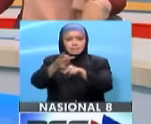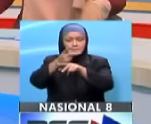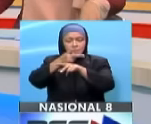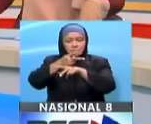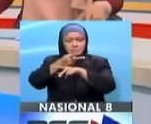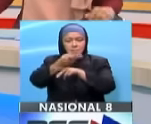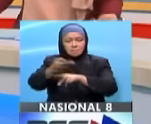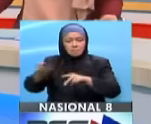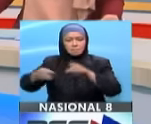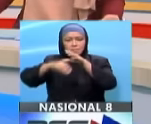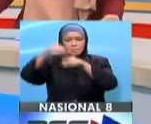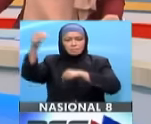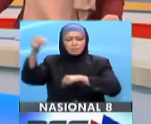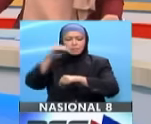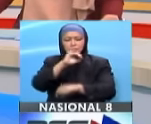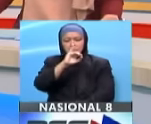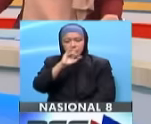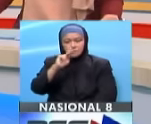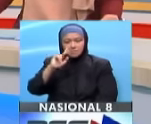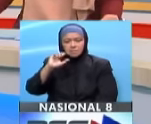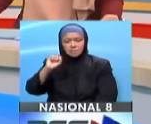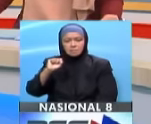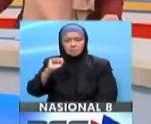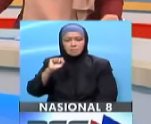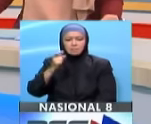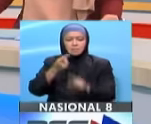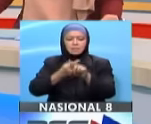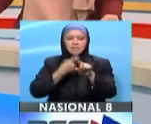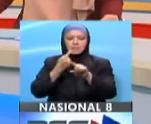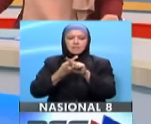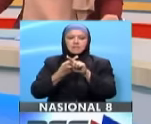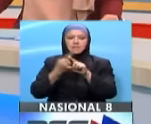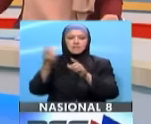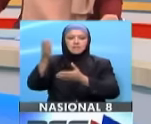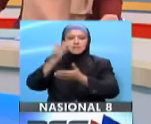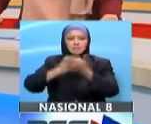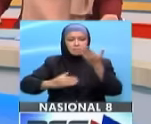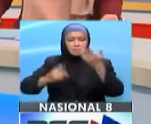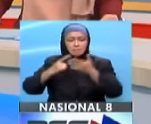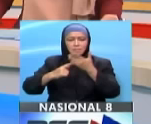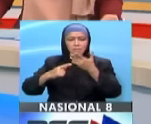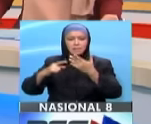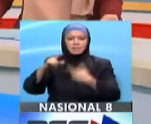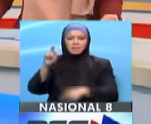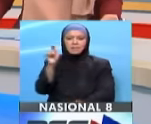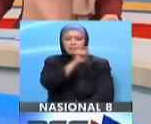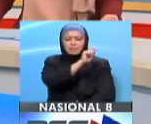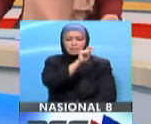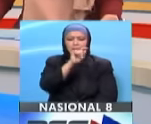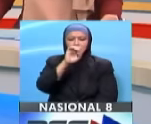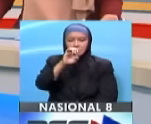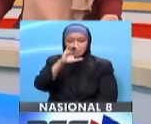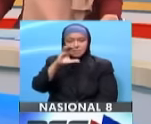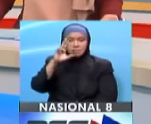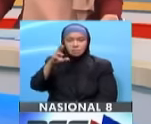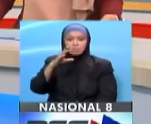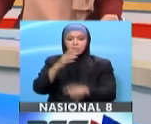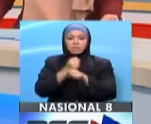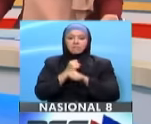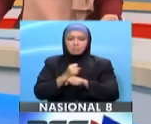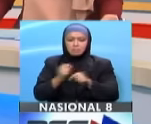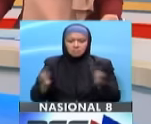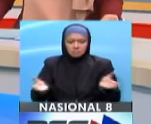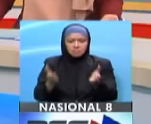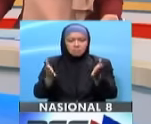Produk-produk keluaran Perusahaan Kecil dan Sederhana PKS dari Wilayah Ekonomi Pantai Timur ECER mendapat sambutan menggalakkan pada Expo